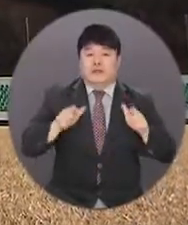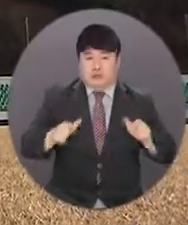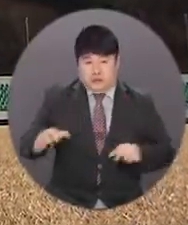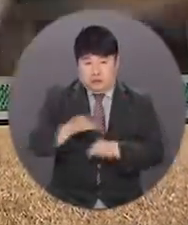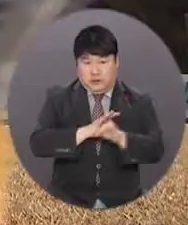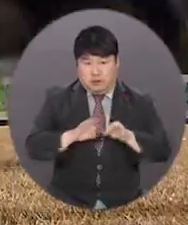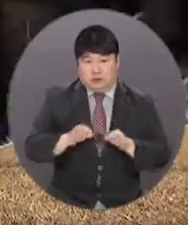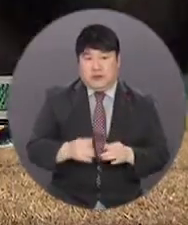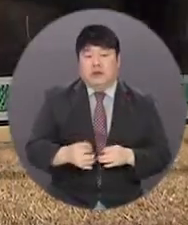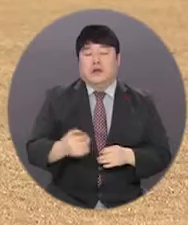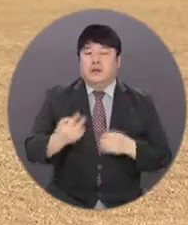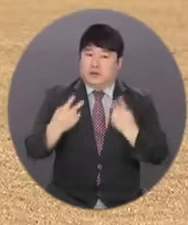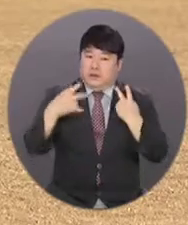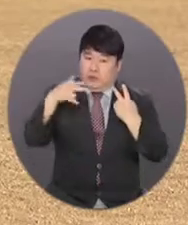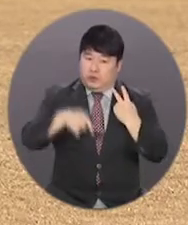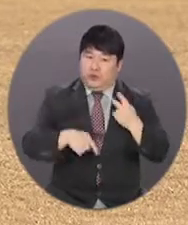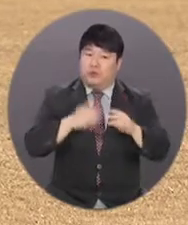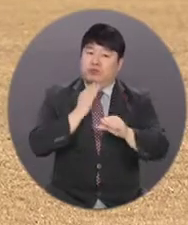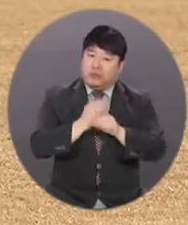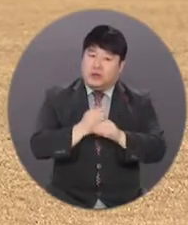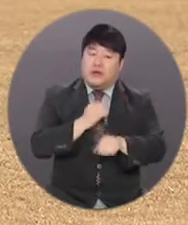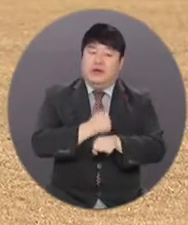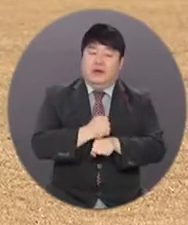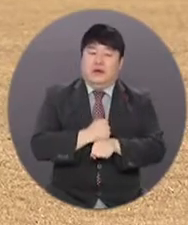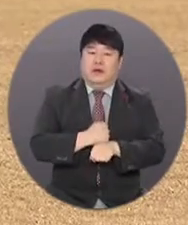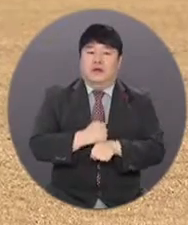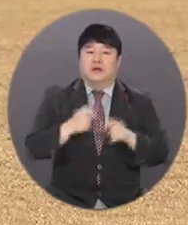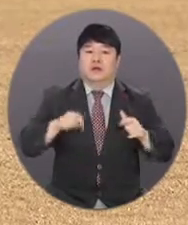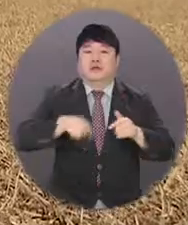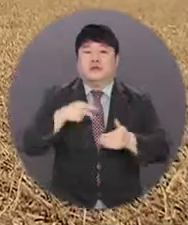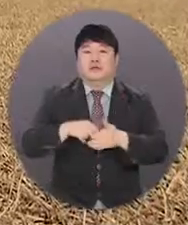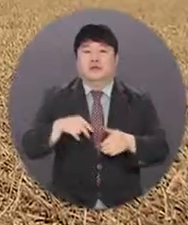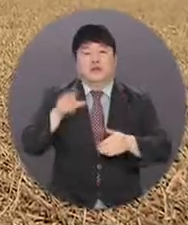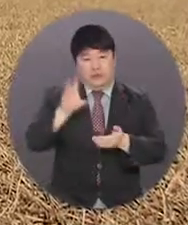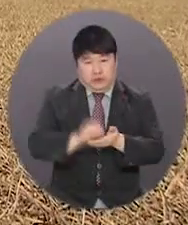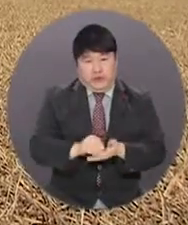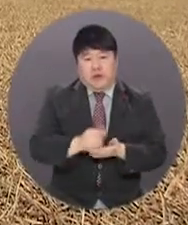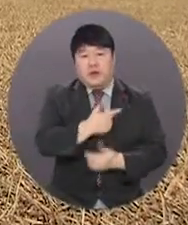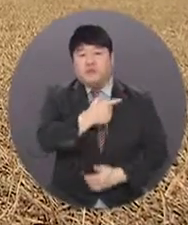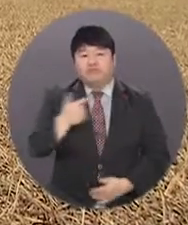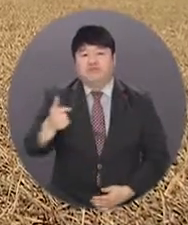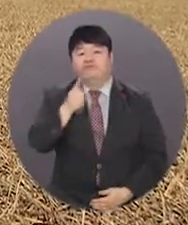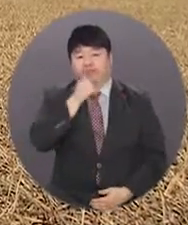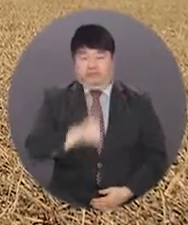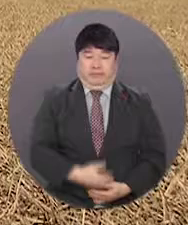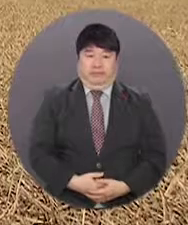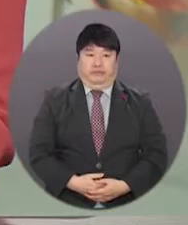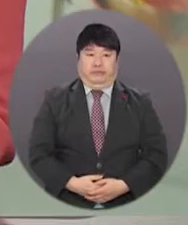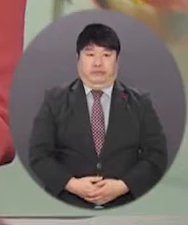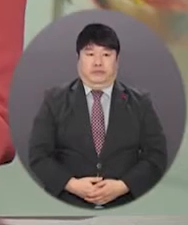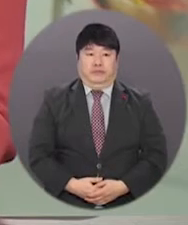이중의 과제를 놓고 자치단체들의 고민도 커지고 있습니다. MBC 뉴스 김주희입니다.